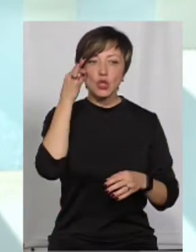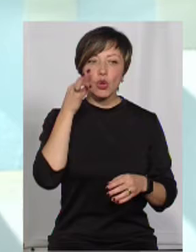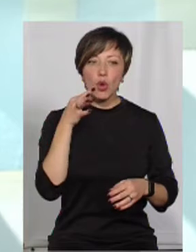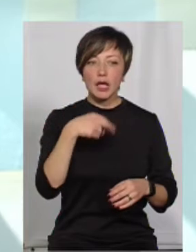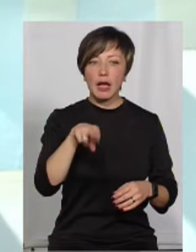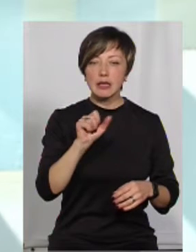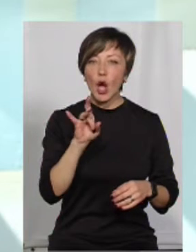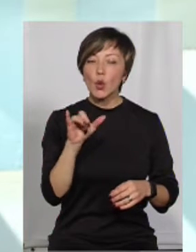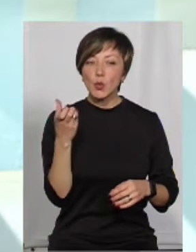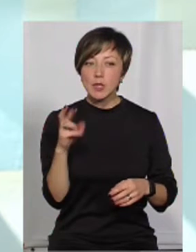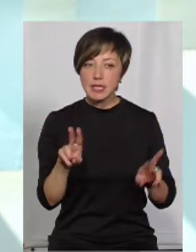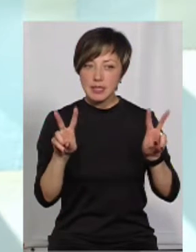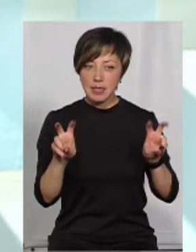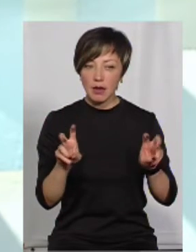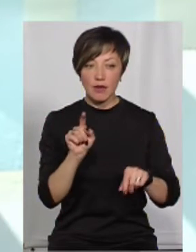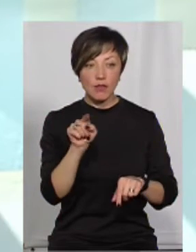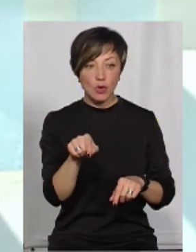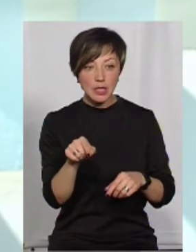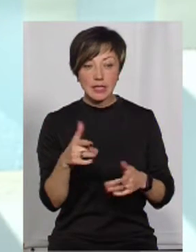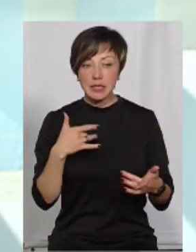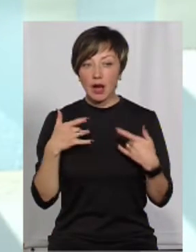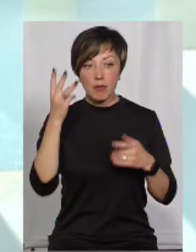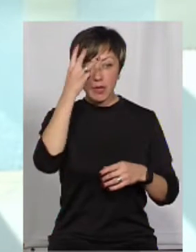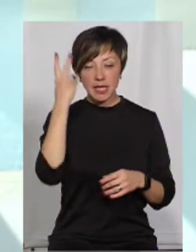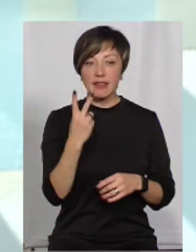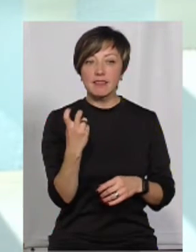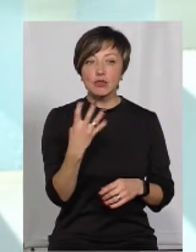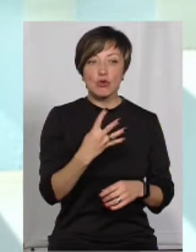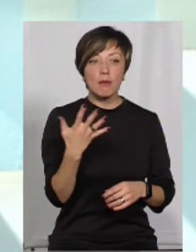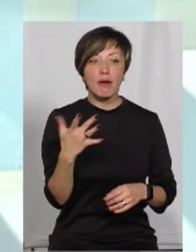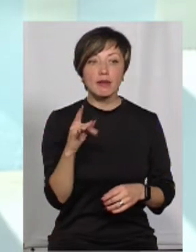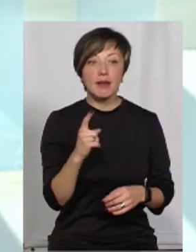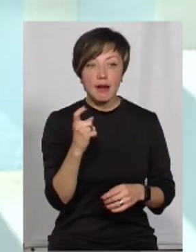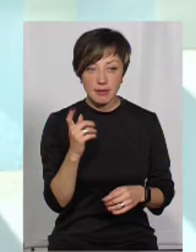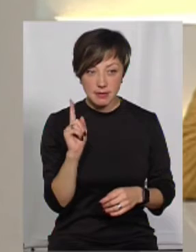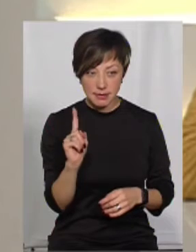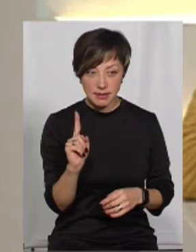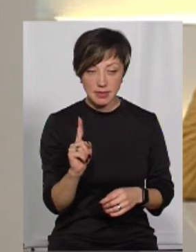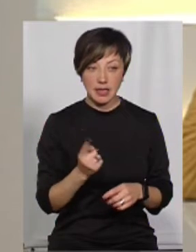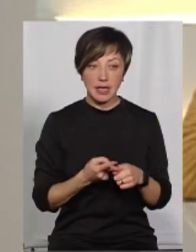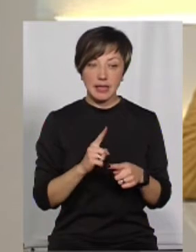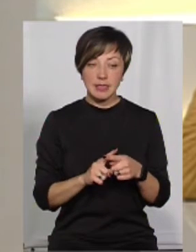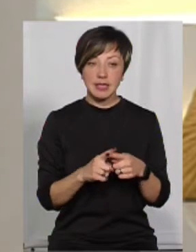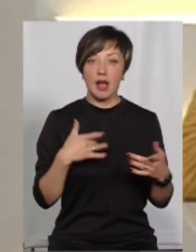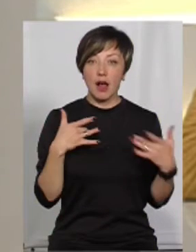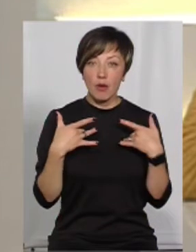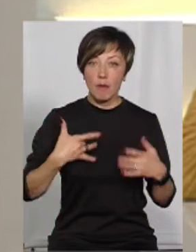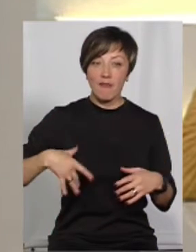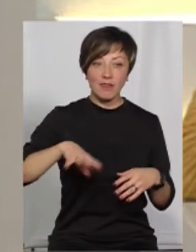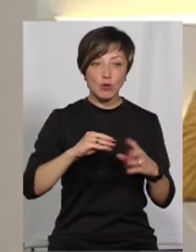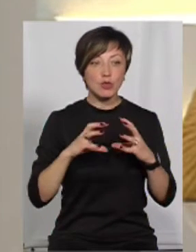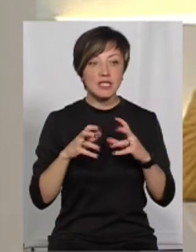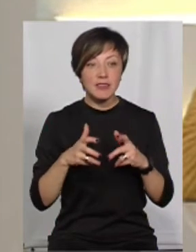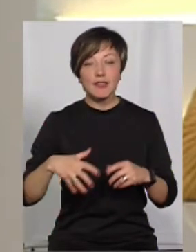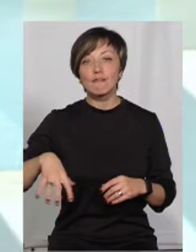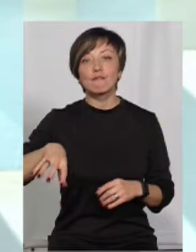«Солодка Даруся», то вони її зіграли в Хмельницькому 245-те, в п'ятий раз. І вони грали її по всьому світі,